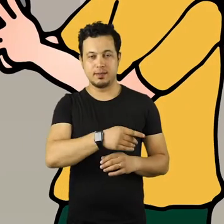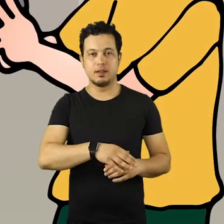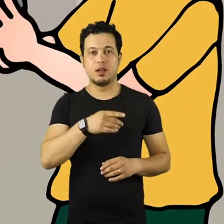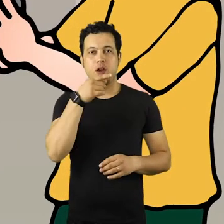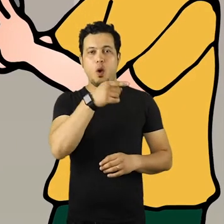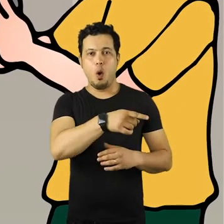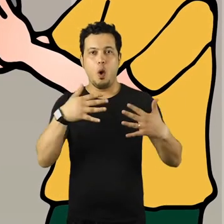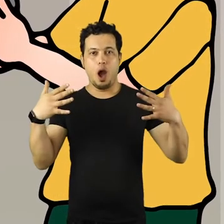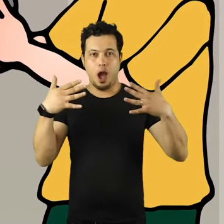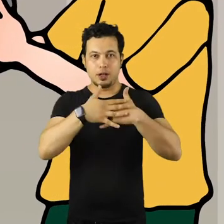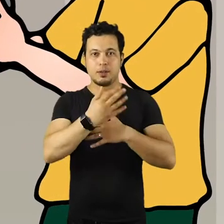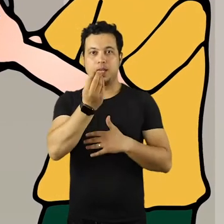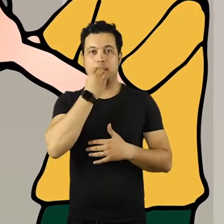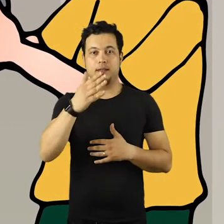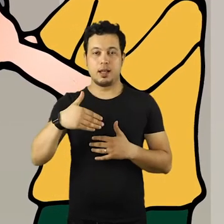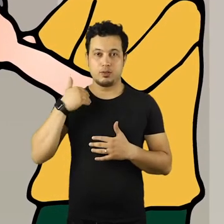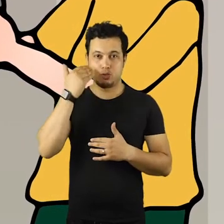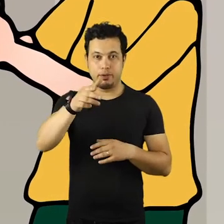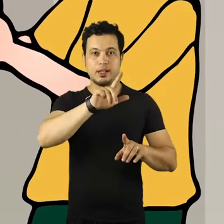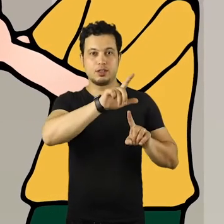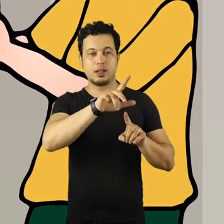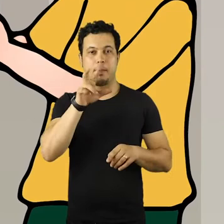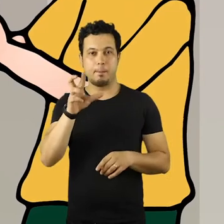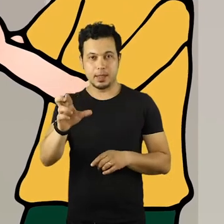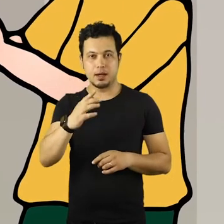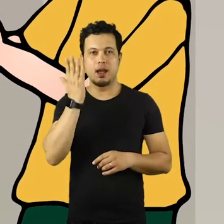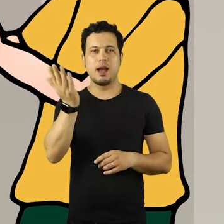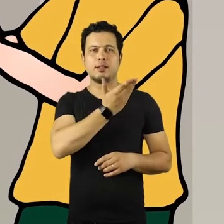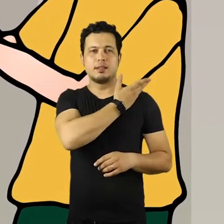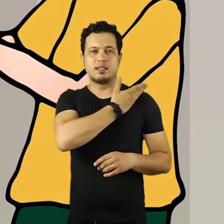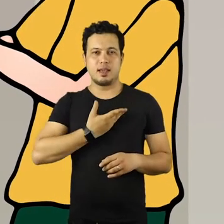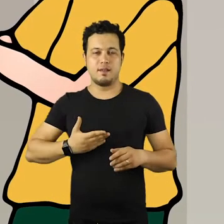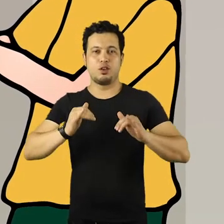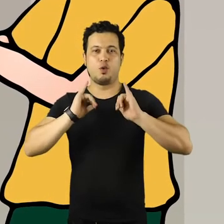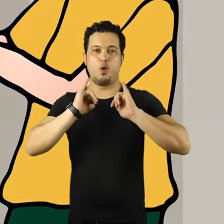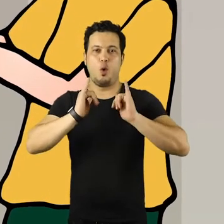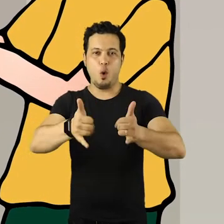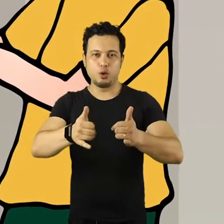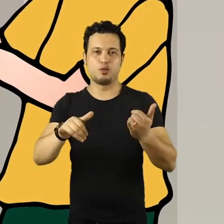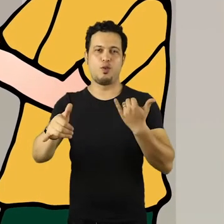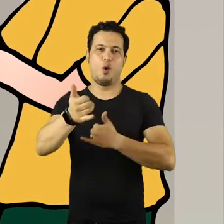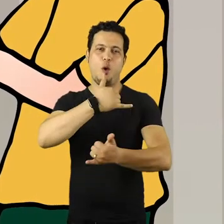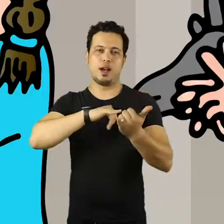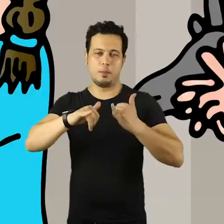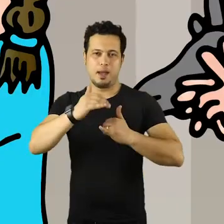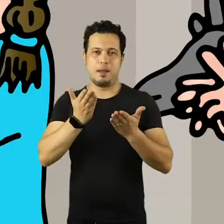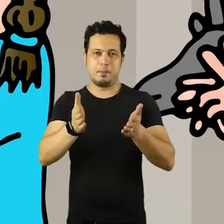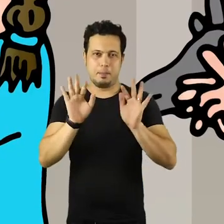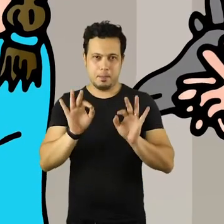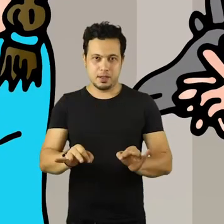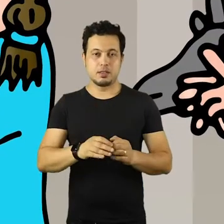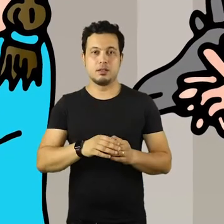O akşam yemekten sonra Çınar'la Pınar en sevdikleri oyunu oynamaya koyulmuştu.